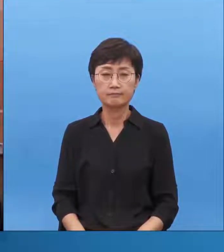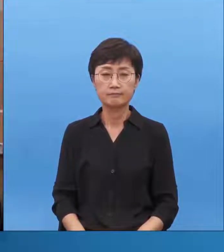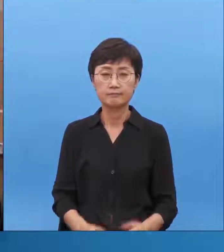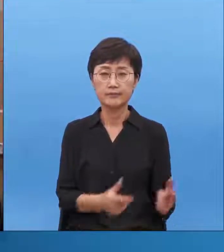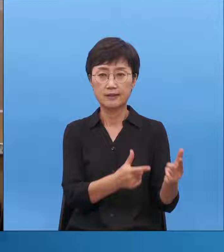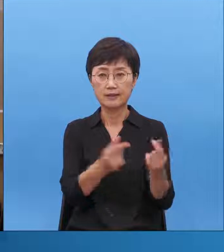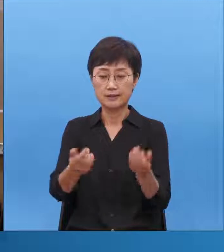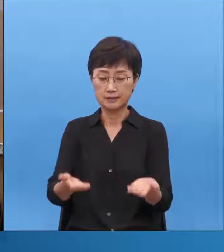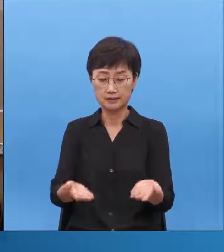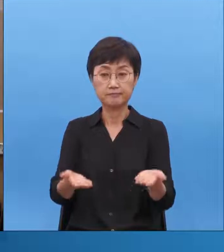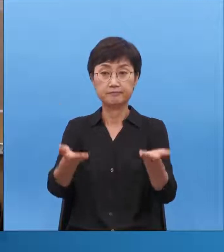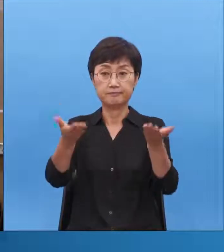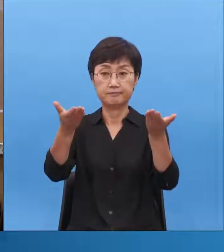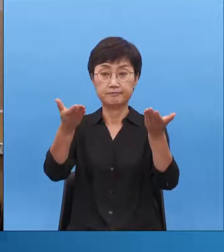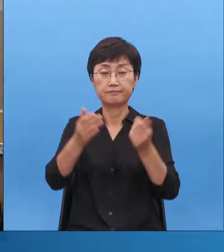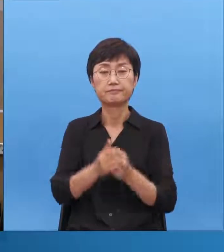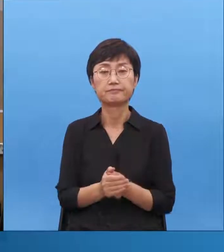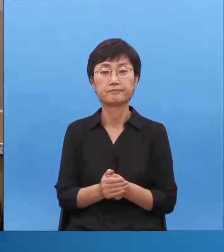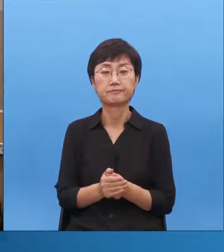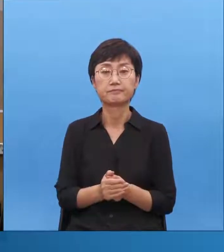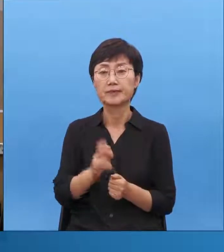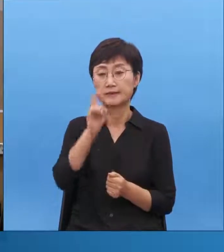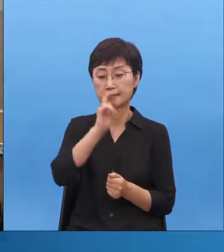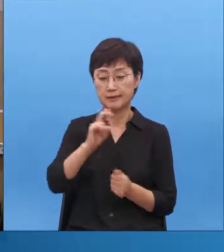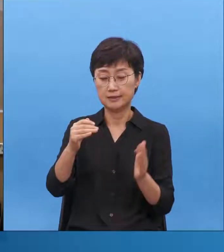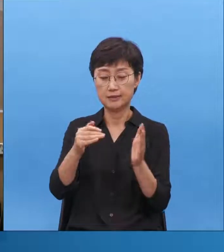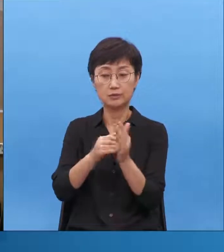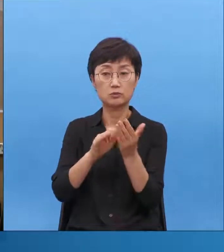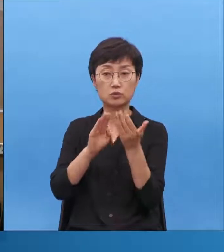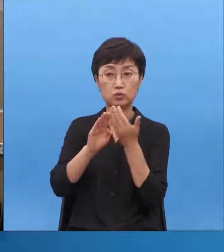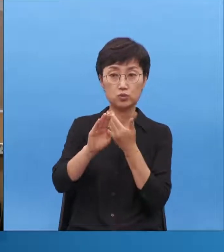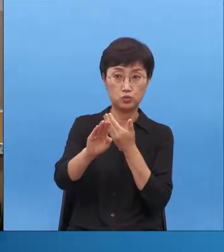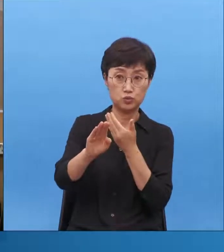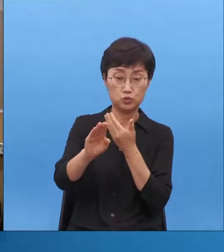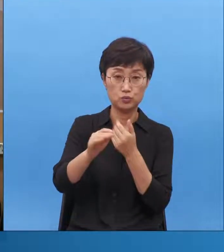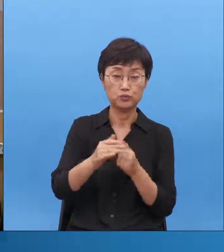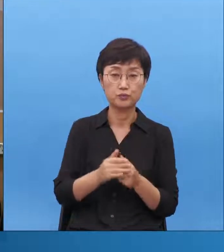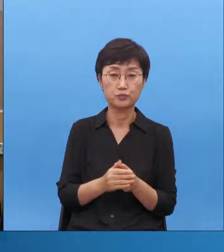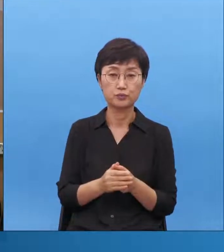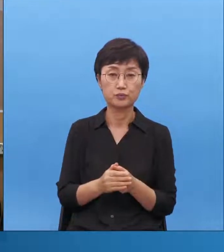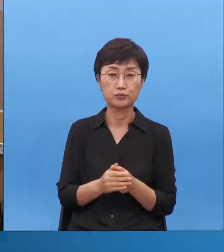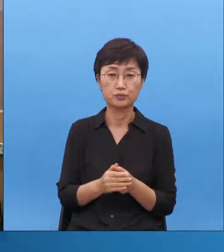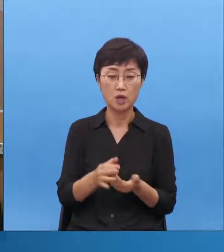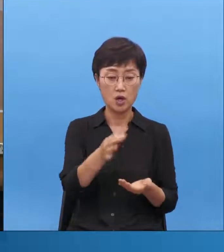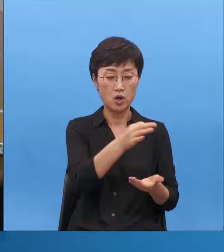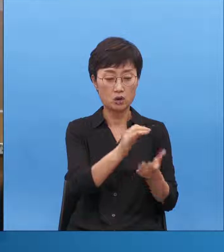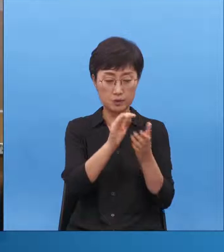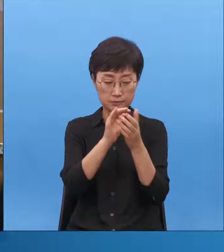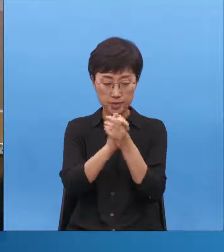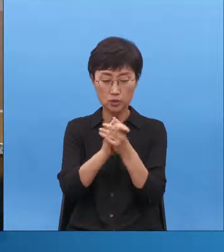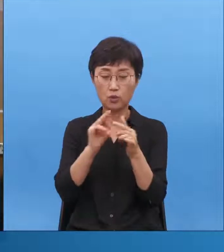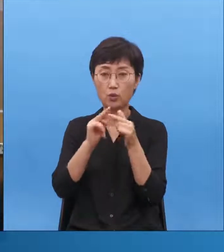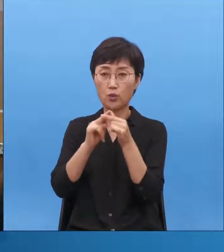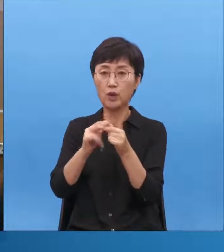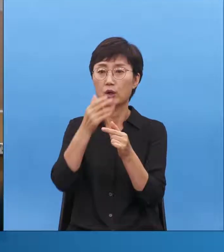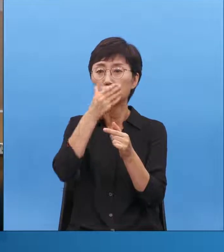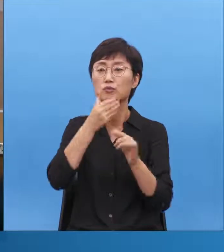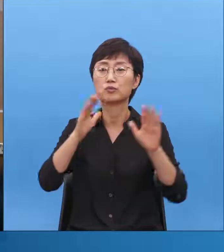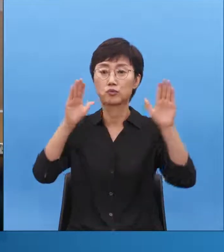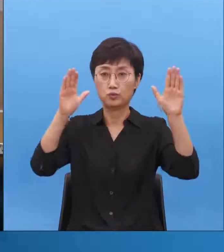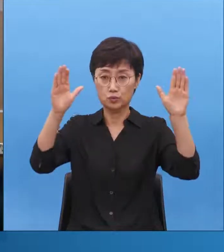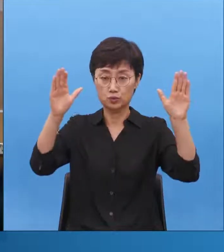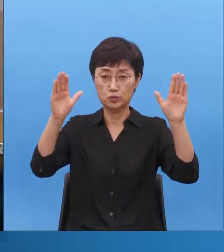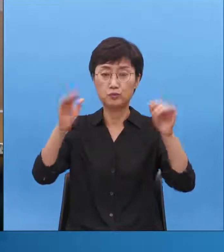다 같이 일어나셔서 주의 나의 삶 속에 찬양 후에 헌금 기도비 축도를